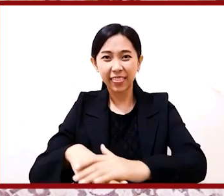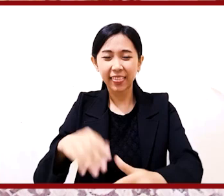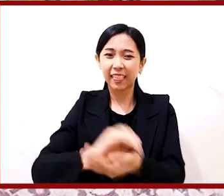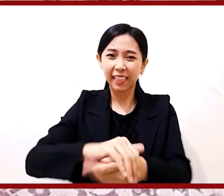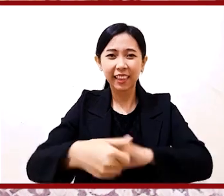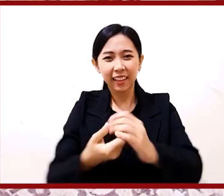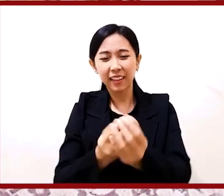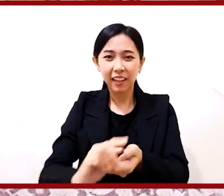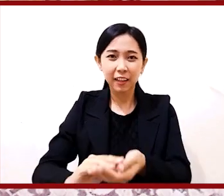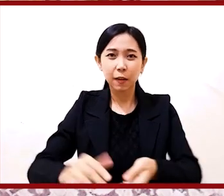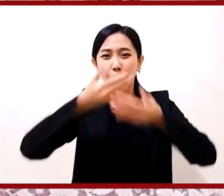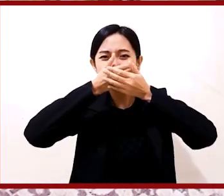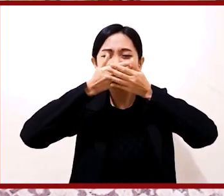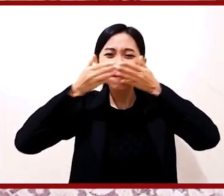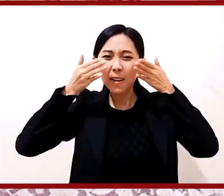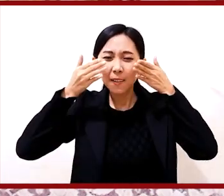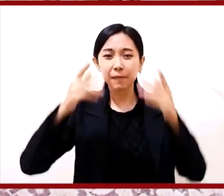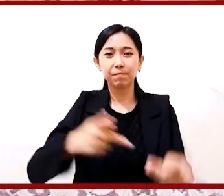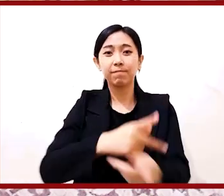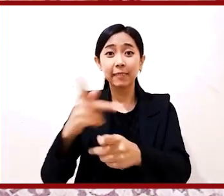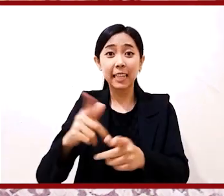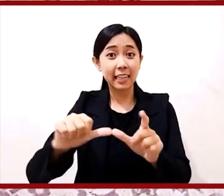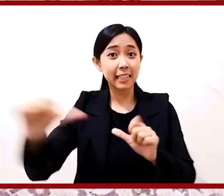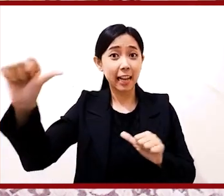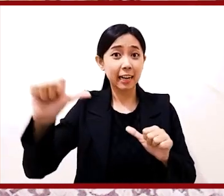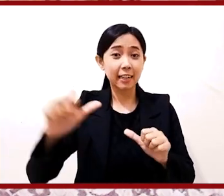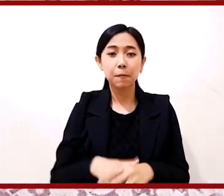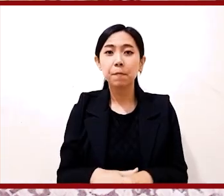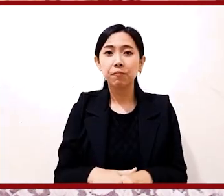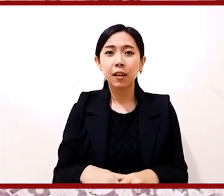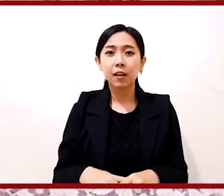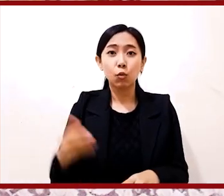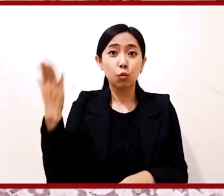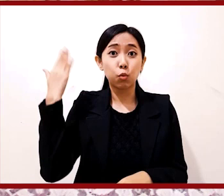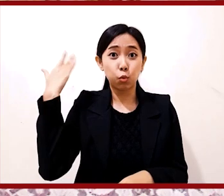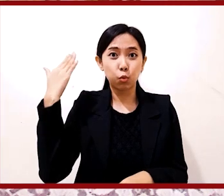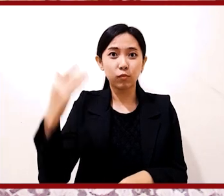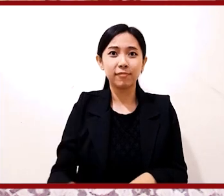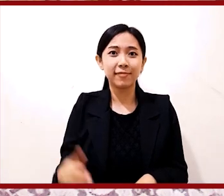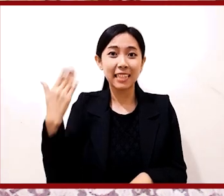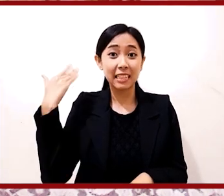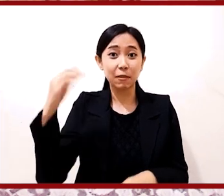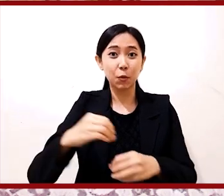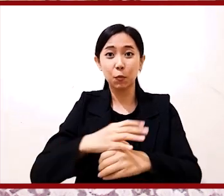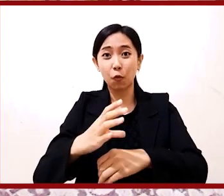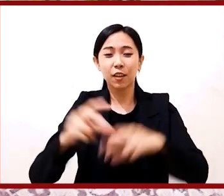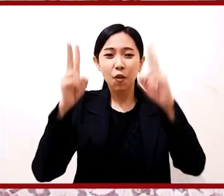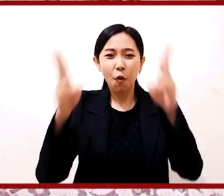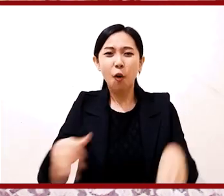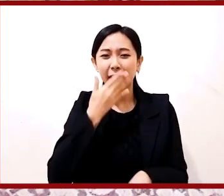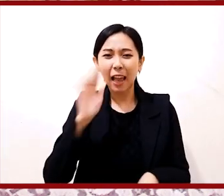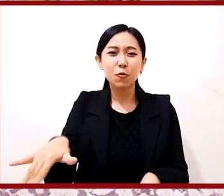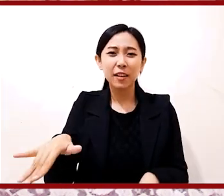mencuci tangan selain memakai masker dan menjaga jarak. Ternyata jauh sebelum COVID-19,